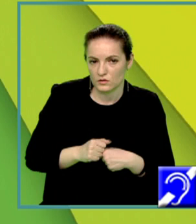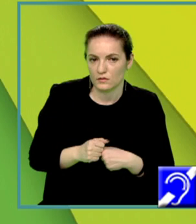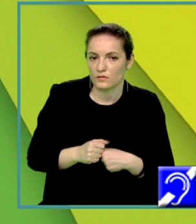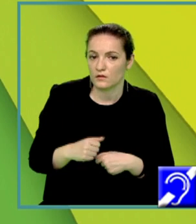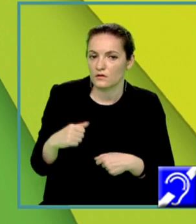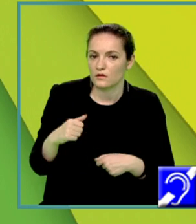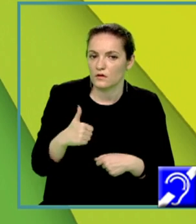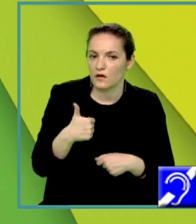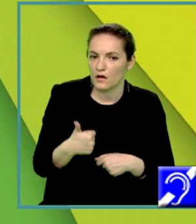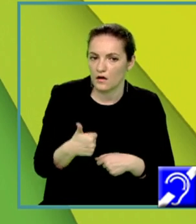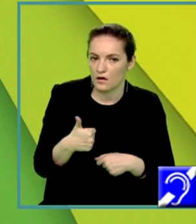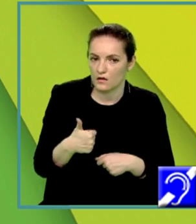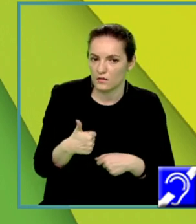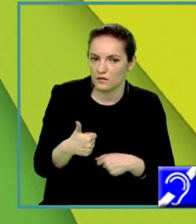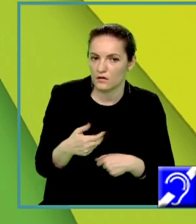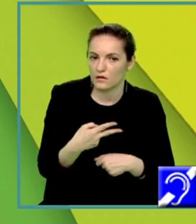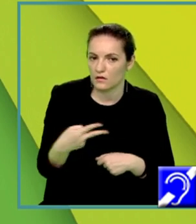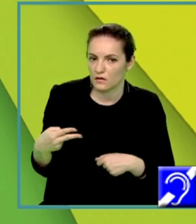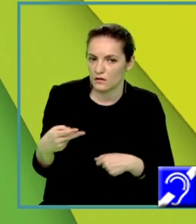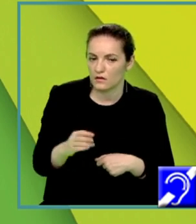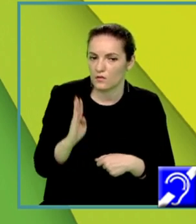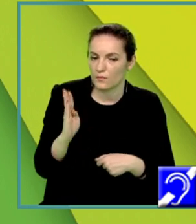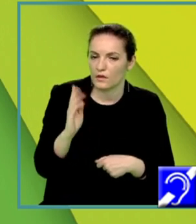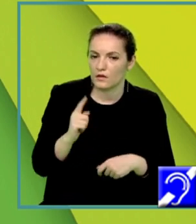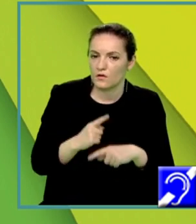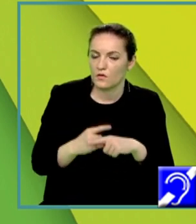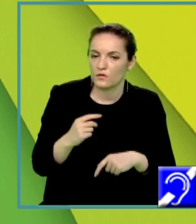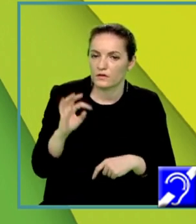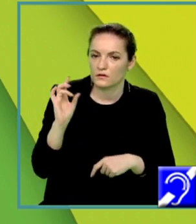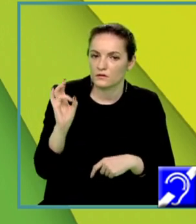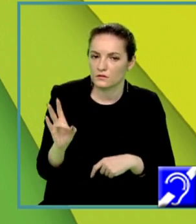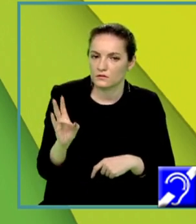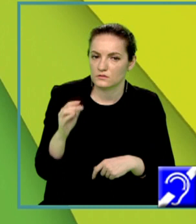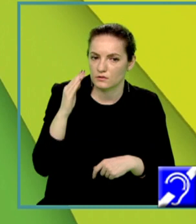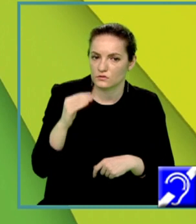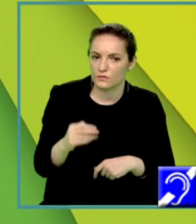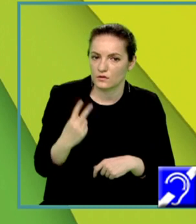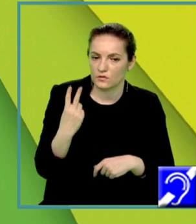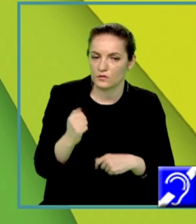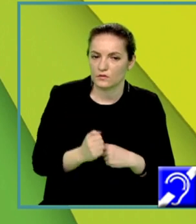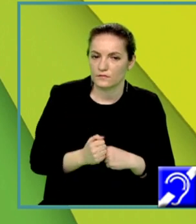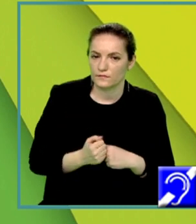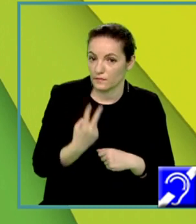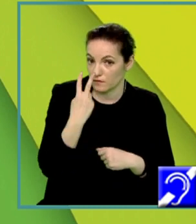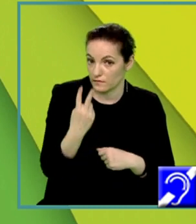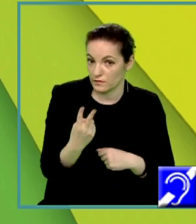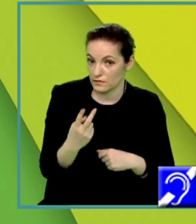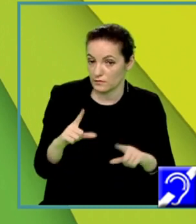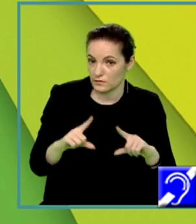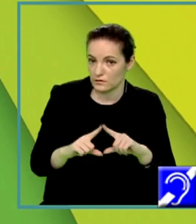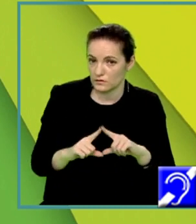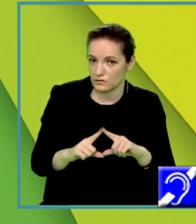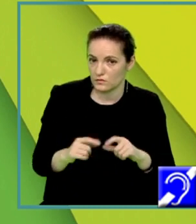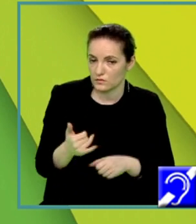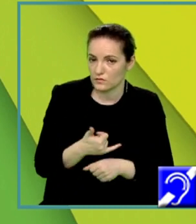area triunghiului este egală cu baza ori înălțimea supra 2. Uitându-ne în triunghiul